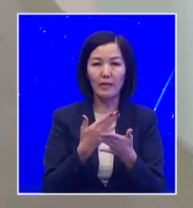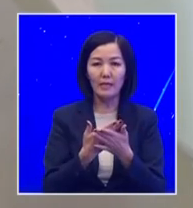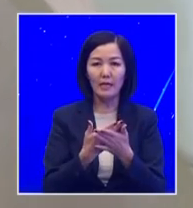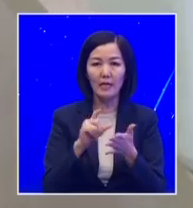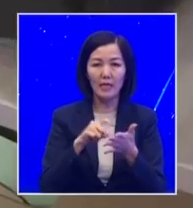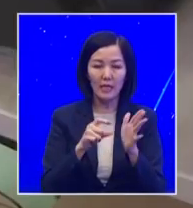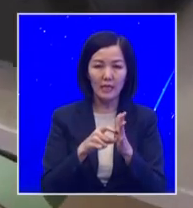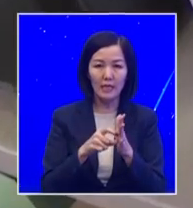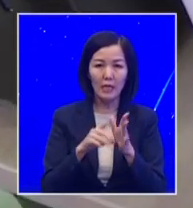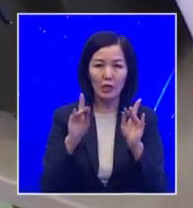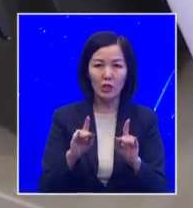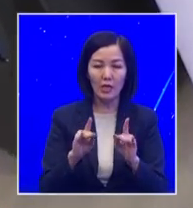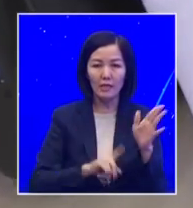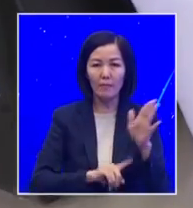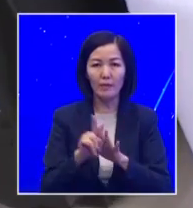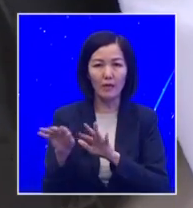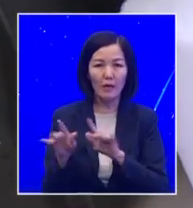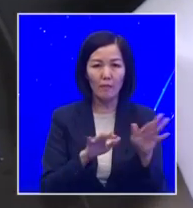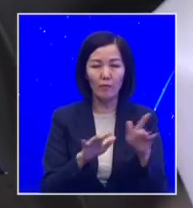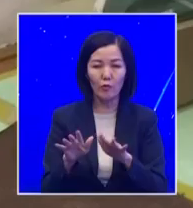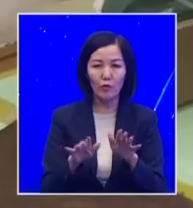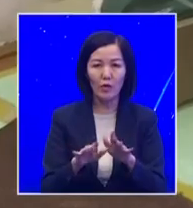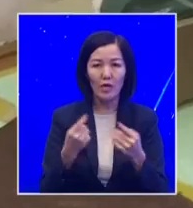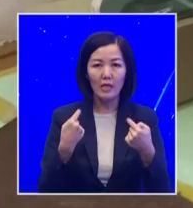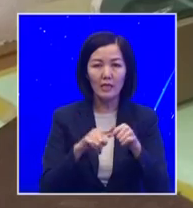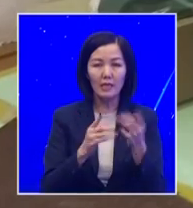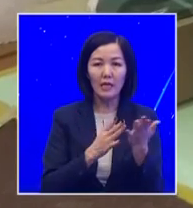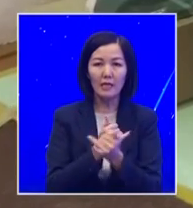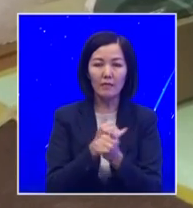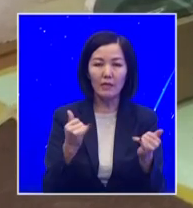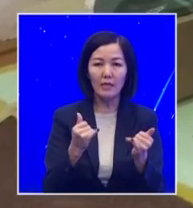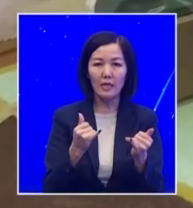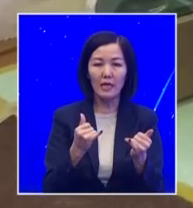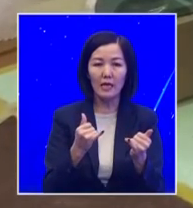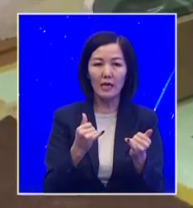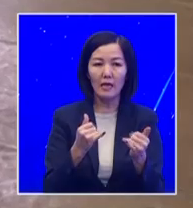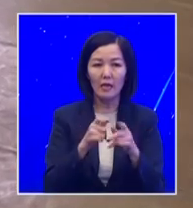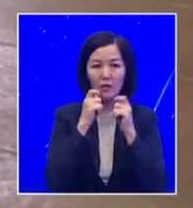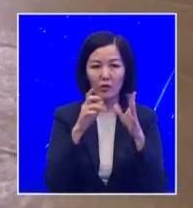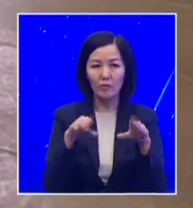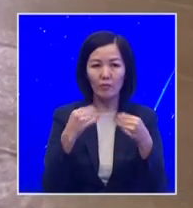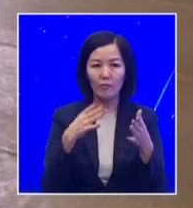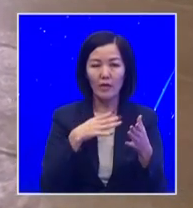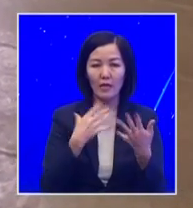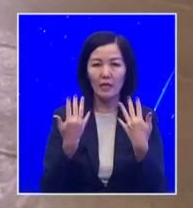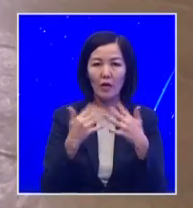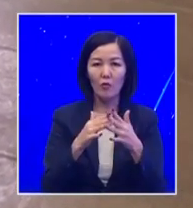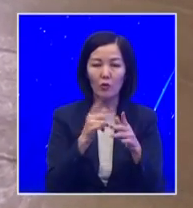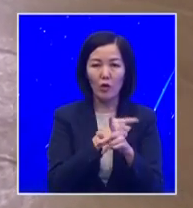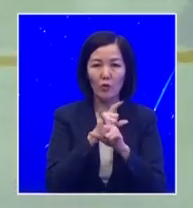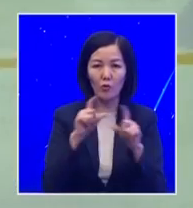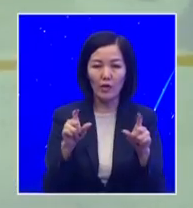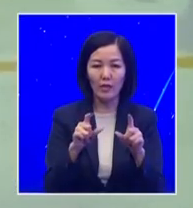кеңселік жиһаздардан бастап, компьютер, кілемше, тіпті техникалық қызметкерлерге арналған жабдықтар сыйға беріліп отыр. Ауылдық ауруханаға